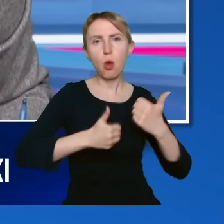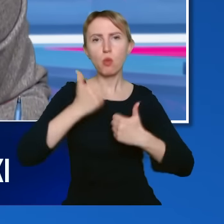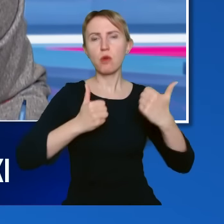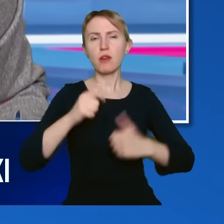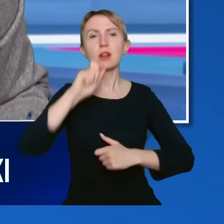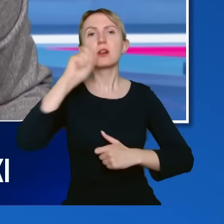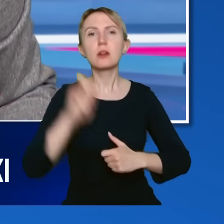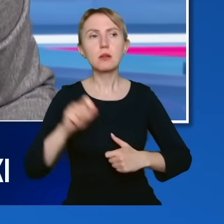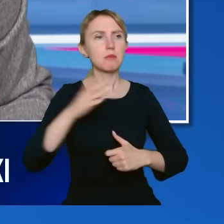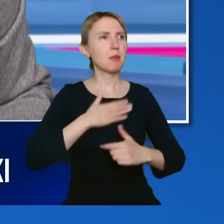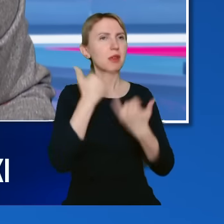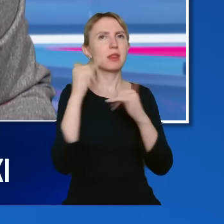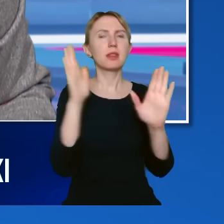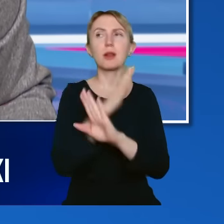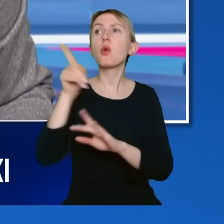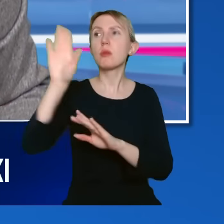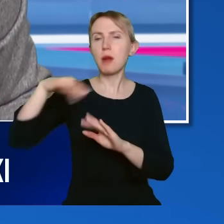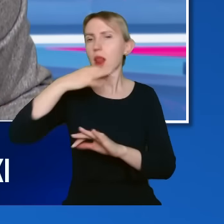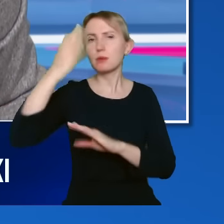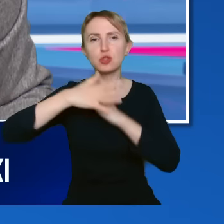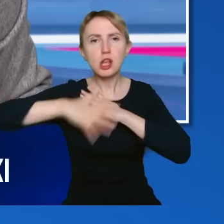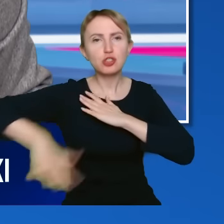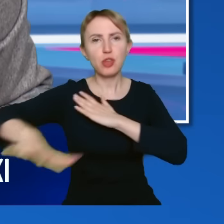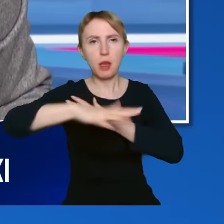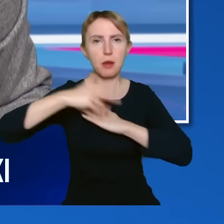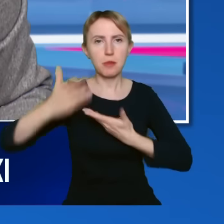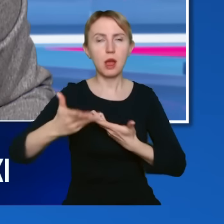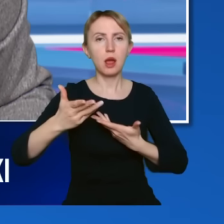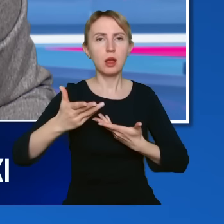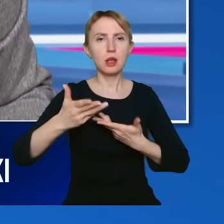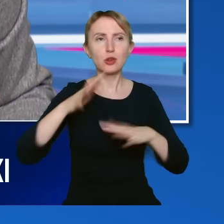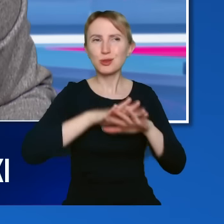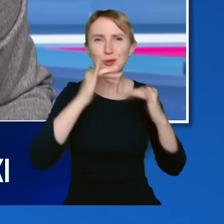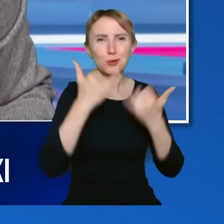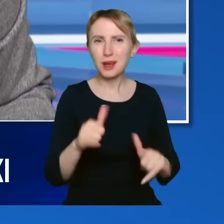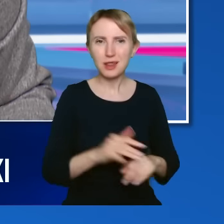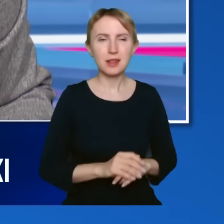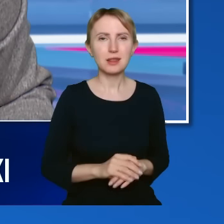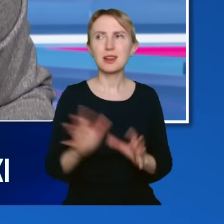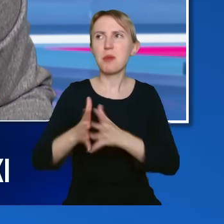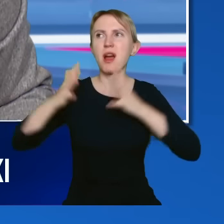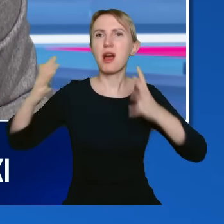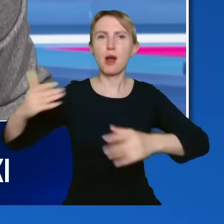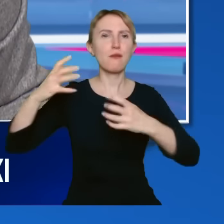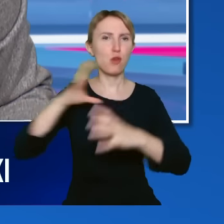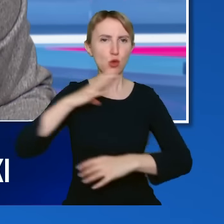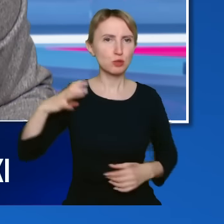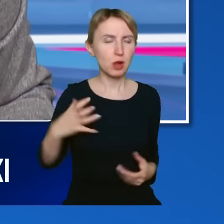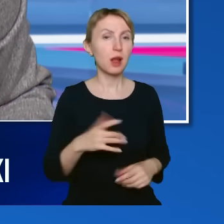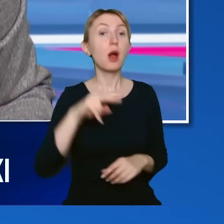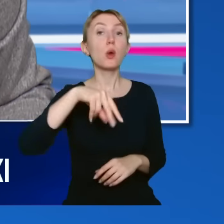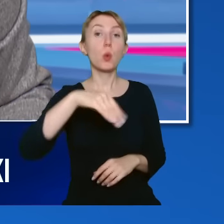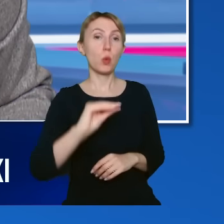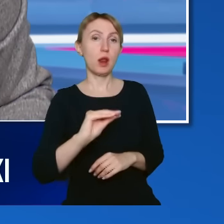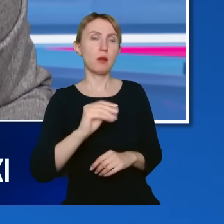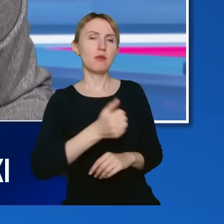inny klimat, tam są lepsze ziemie, jest inna struktura. Tam są, to, co było mówione przed chwilą, wielkie gospodarstwa. I w Unii Europejskiej wiele